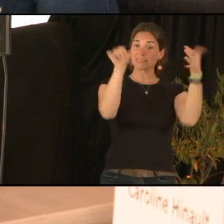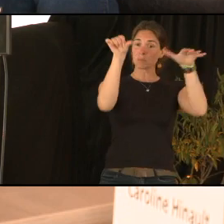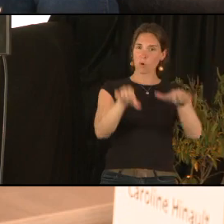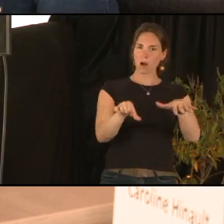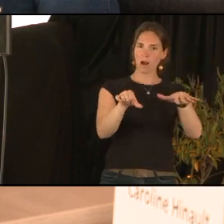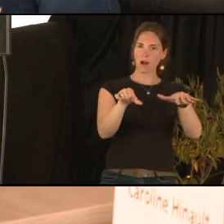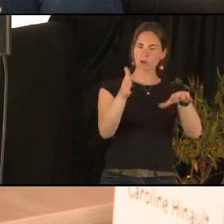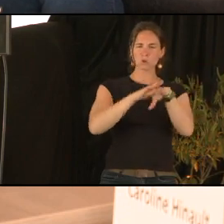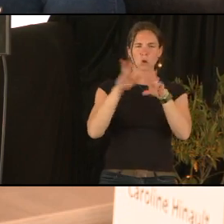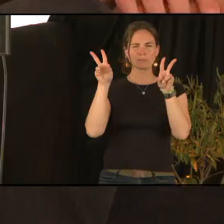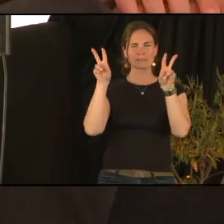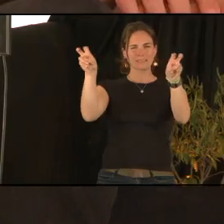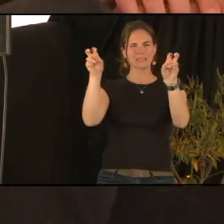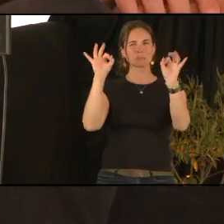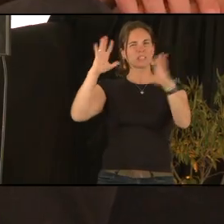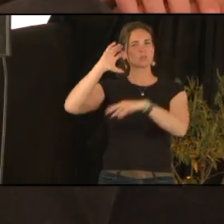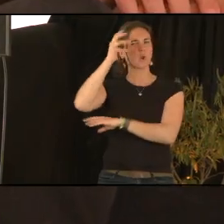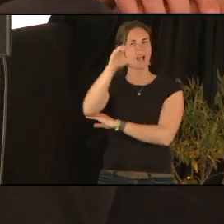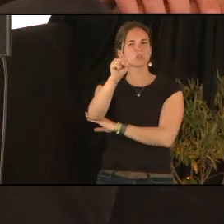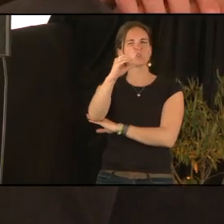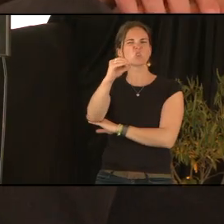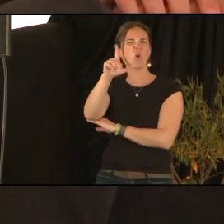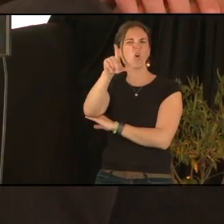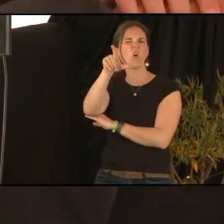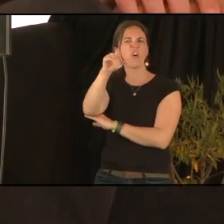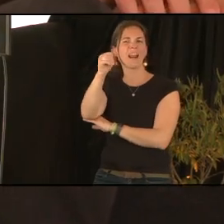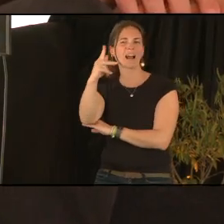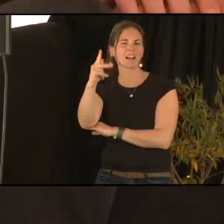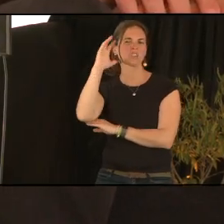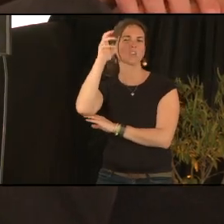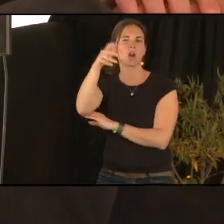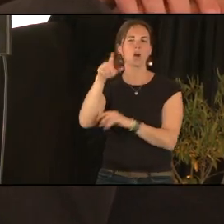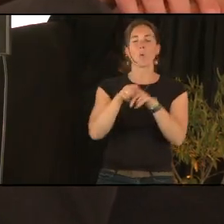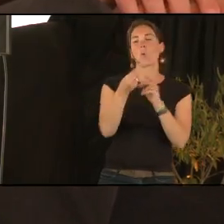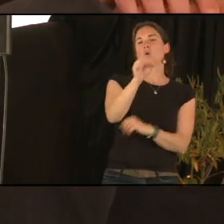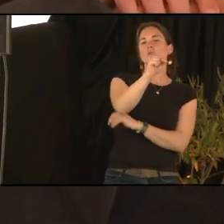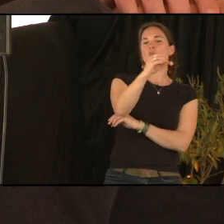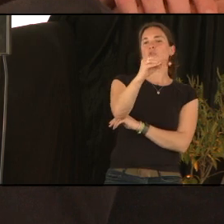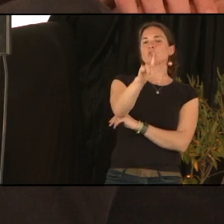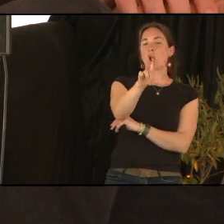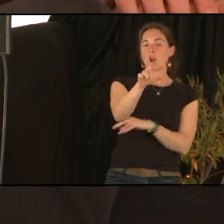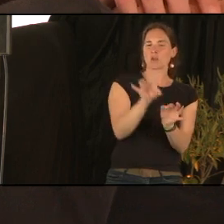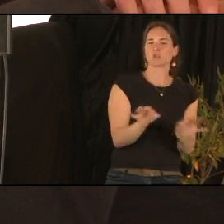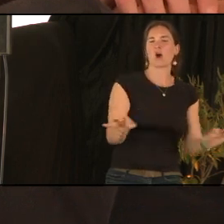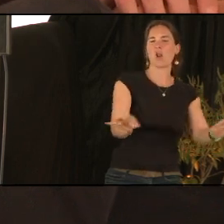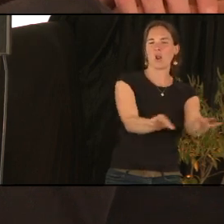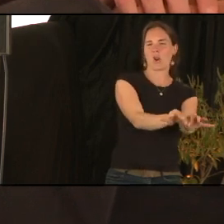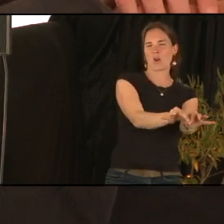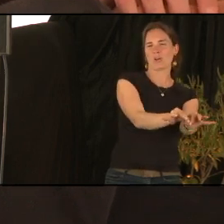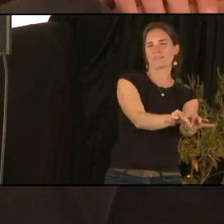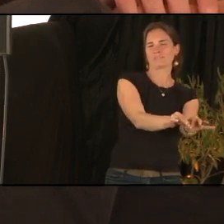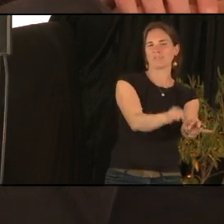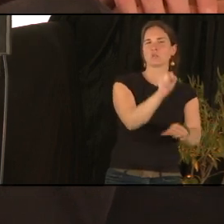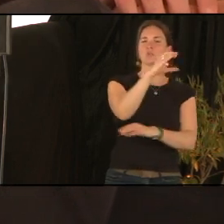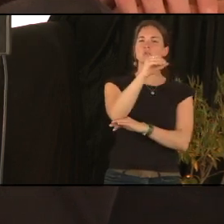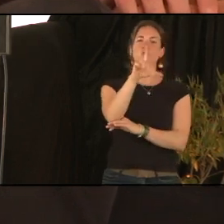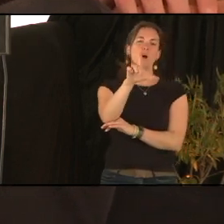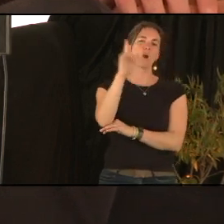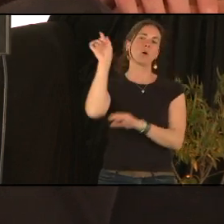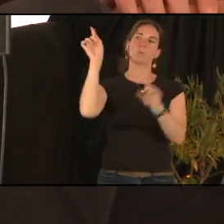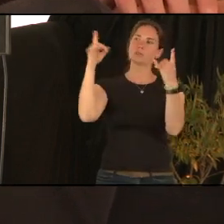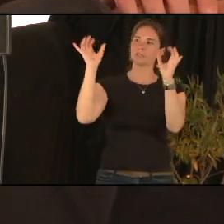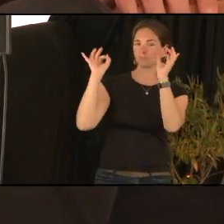très solaire. Alors, il est solaire ou pas ? Moi, j'entendais dans cette première syllabe sol. Voilà, j'entendais alors à la fois une note de musique, à la fois la